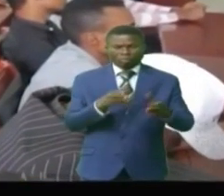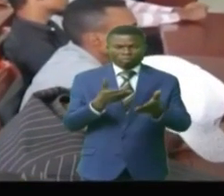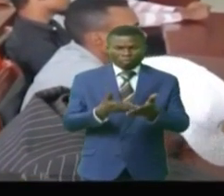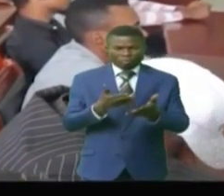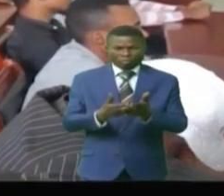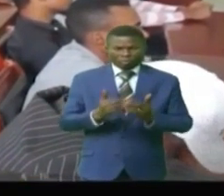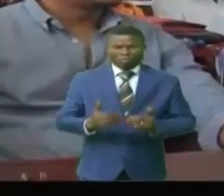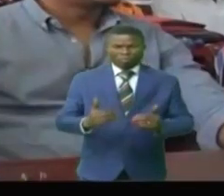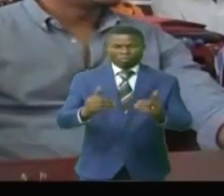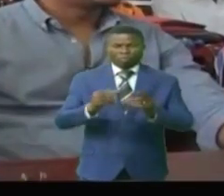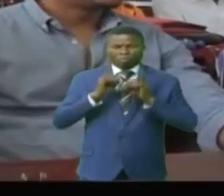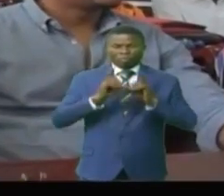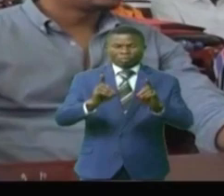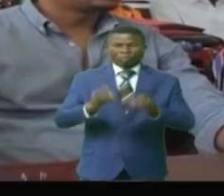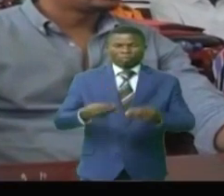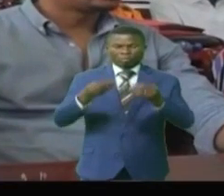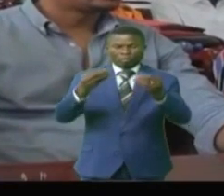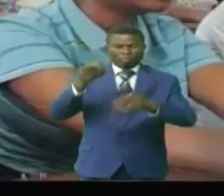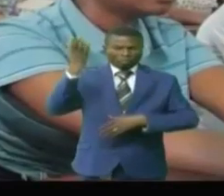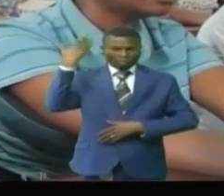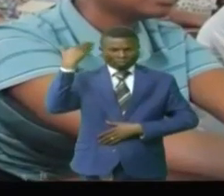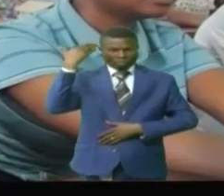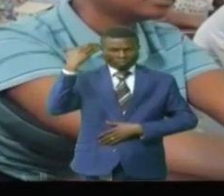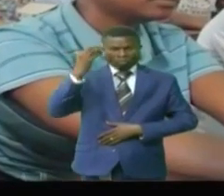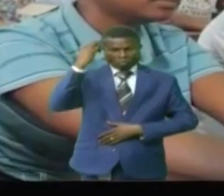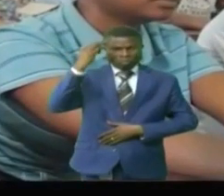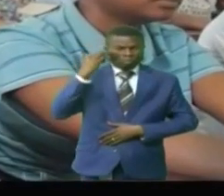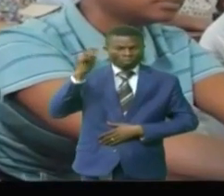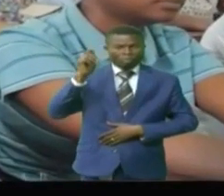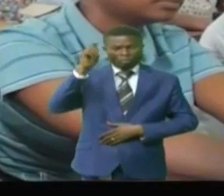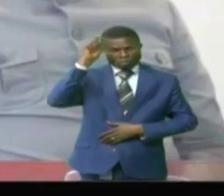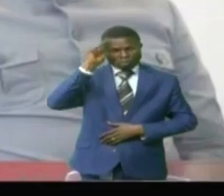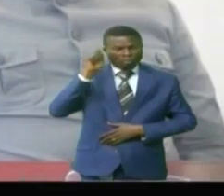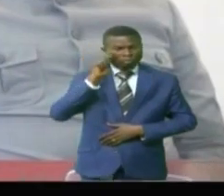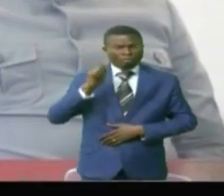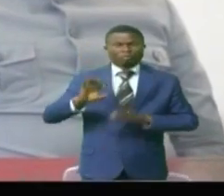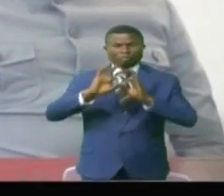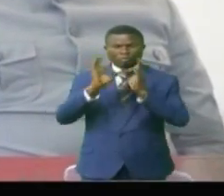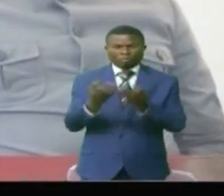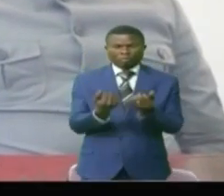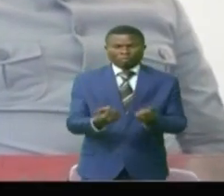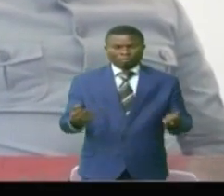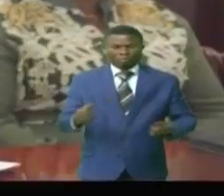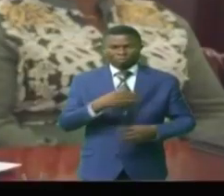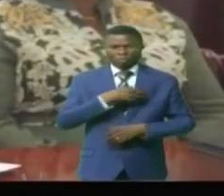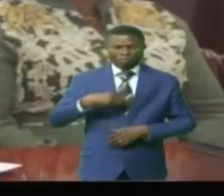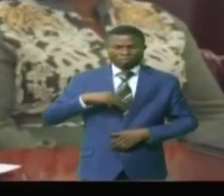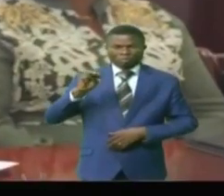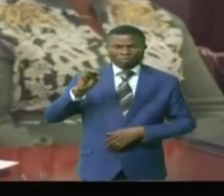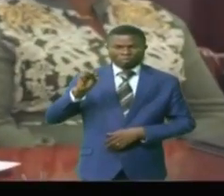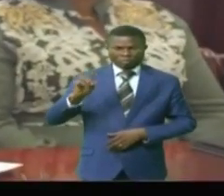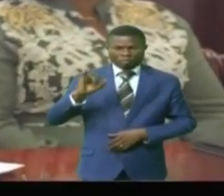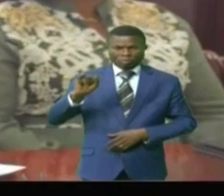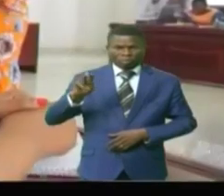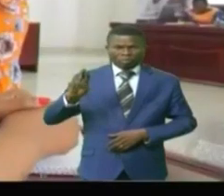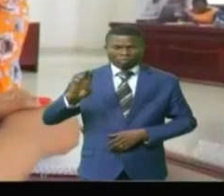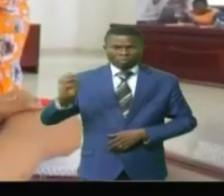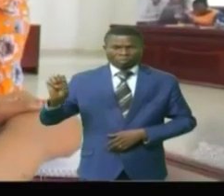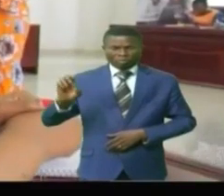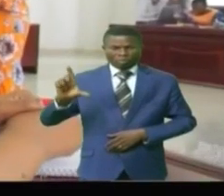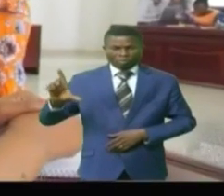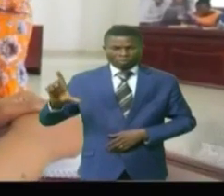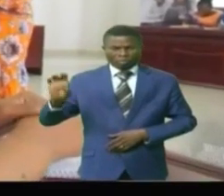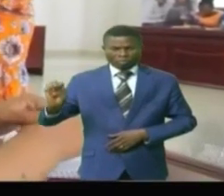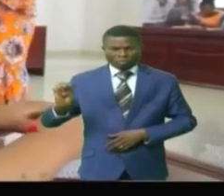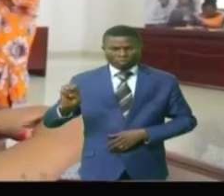fait suite à l'audience accordée dernièrement par la ministre du Genre, Enfants et Familles, Mireille Massangoubi-Bimoloko, à la CETEM,